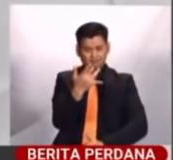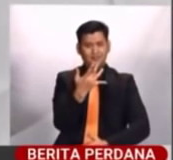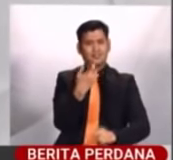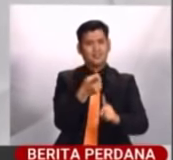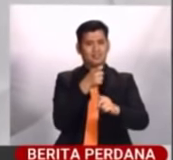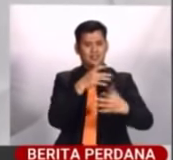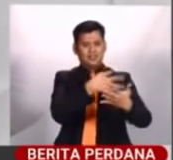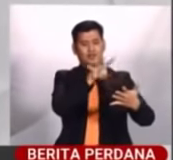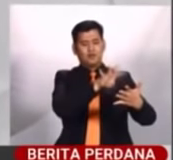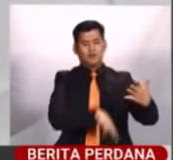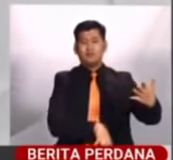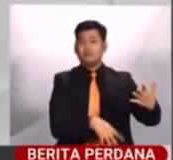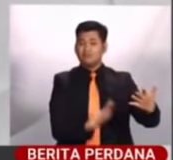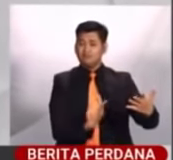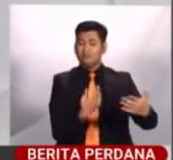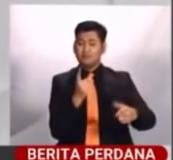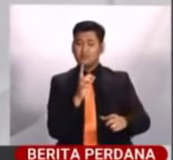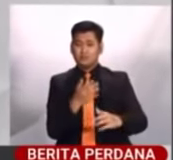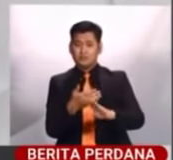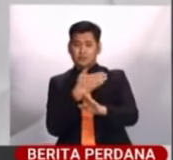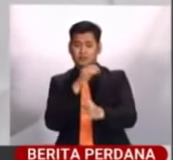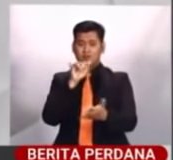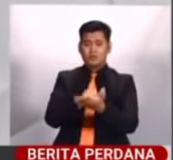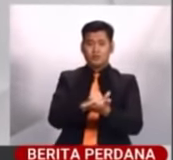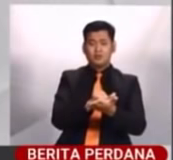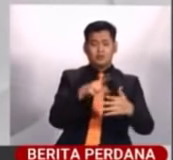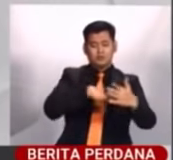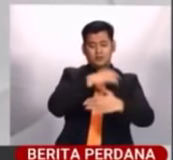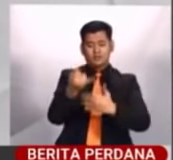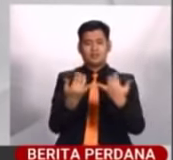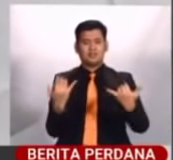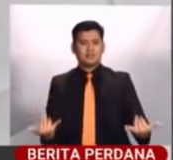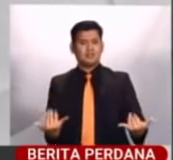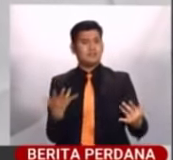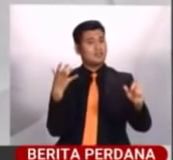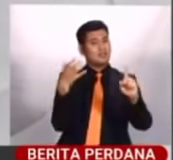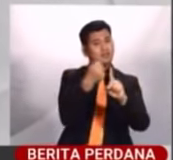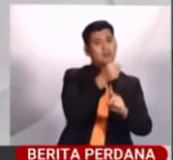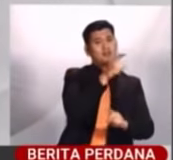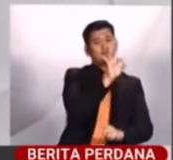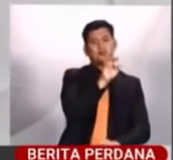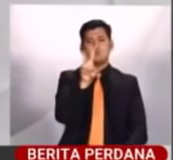jadual asal. Projek bangunan di Iskandar Puteri ini kini mencapai